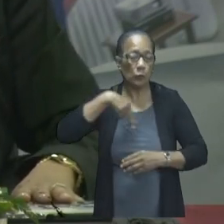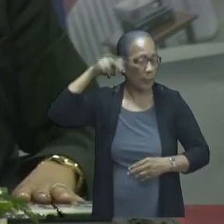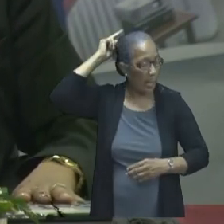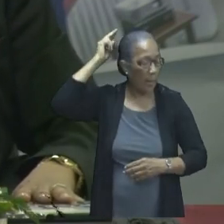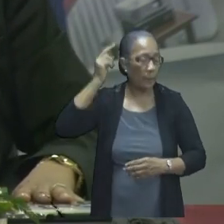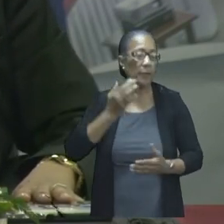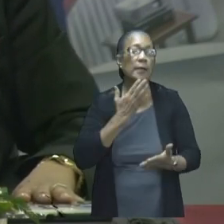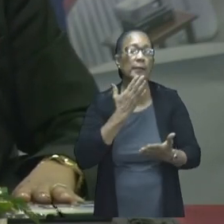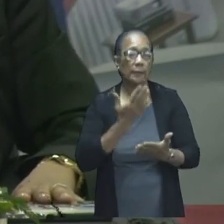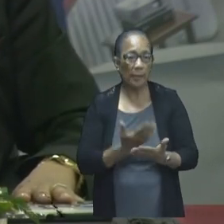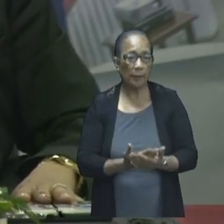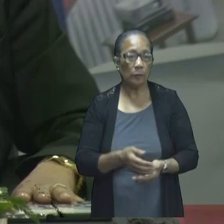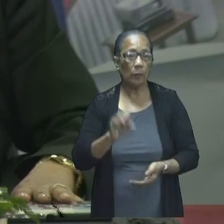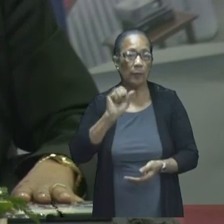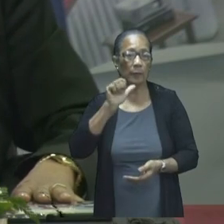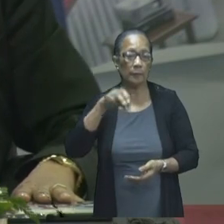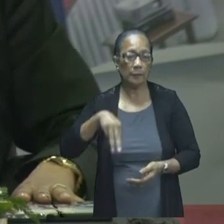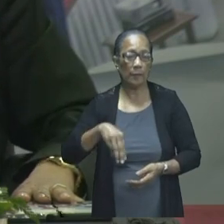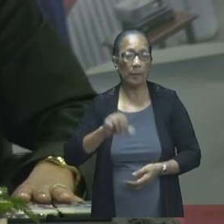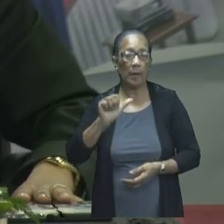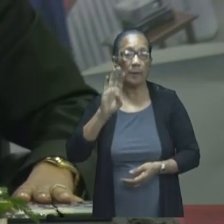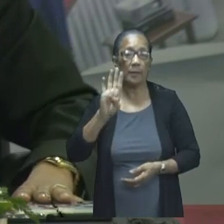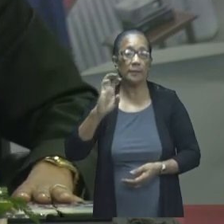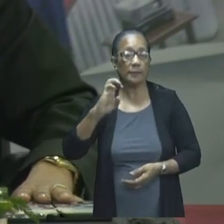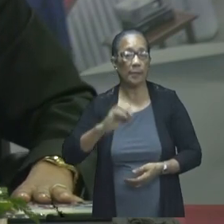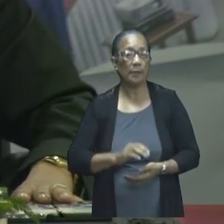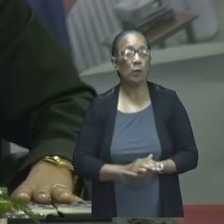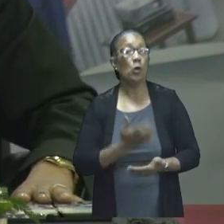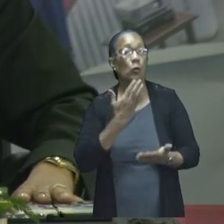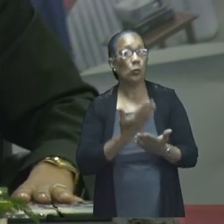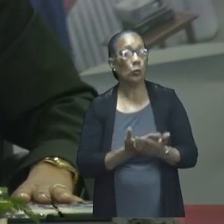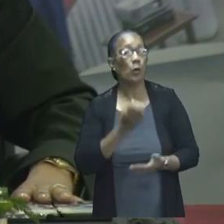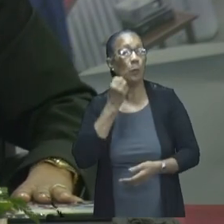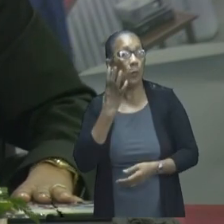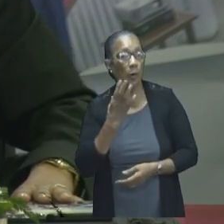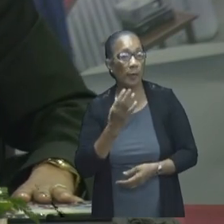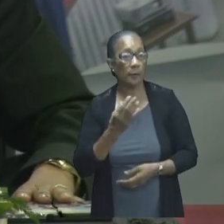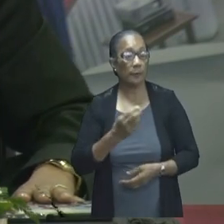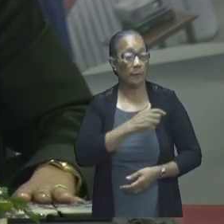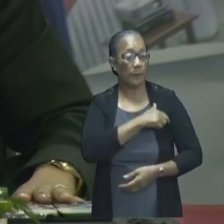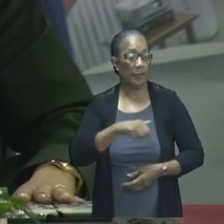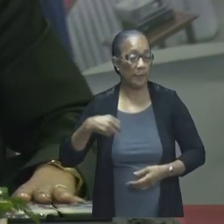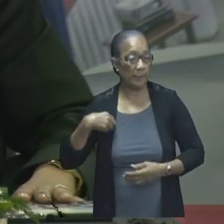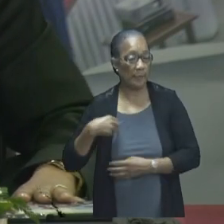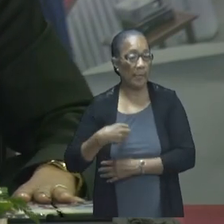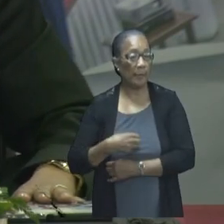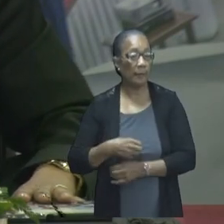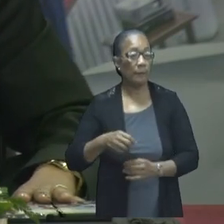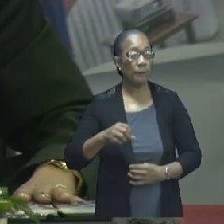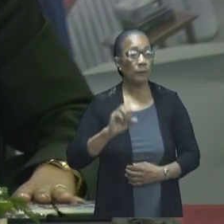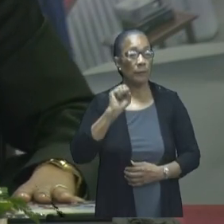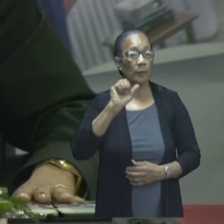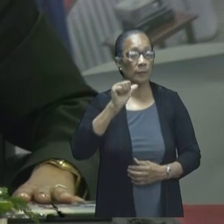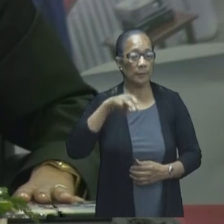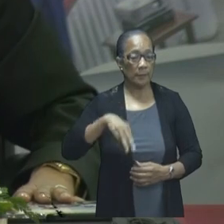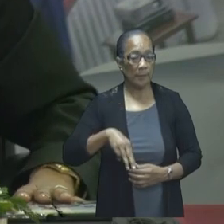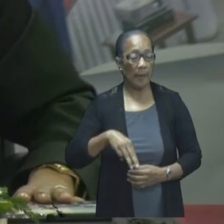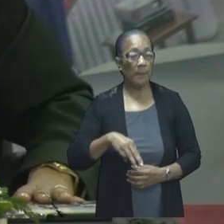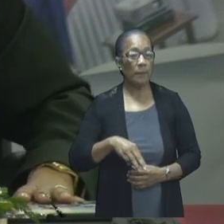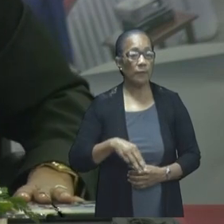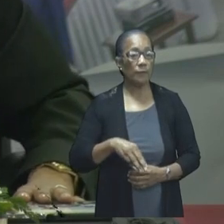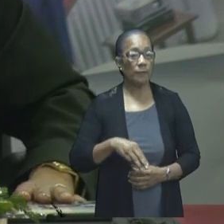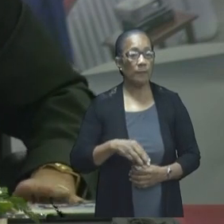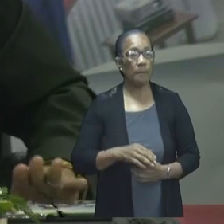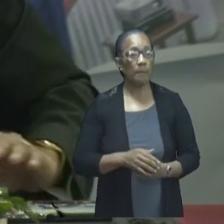dankuwel samen als olie goedemorgen president deden van uw kabinet zijn blanke dat bbc-nieuws diens